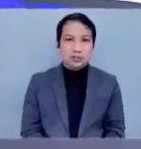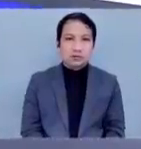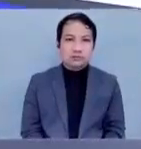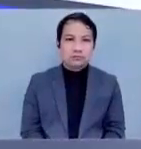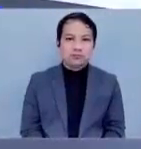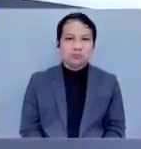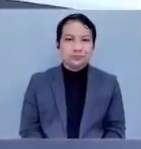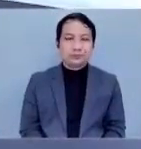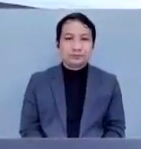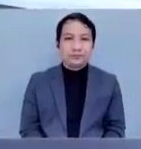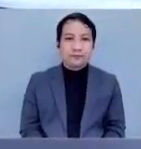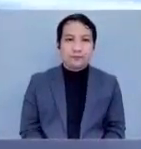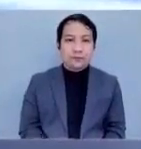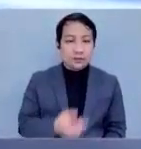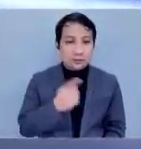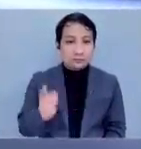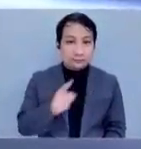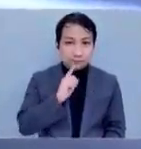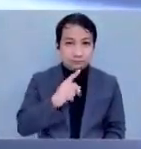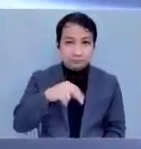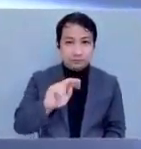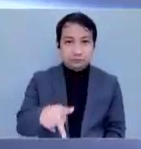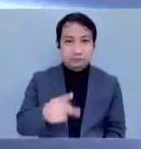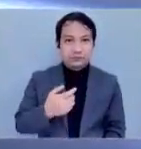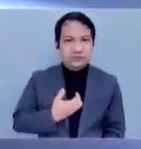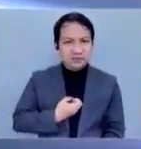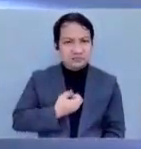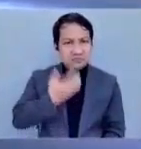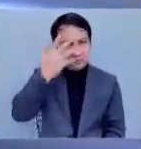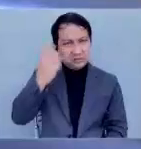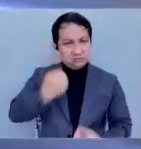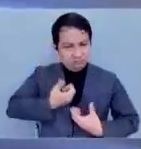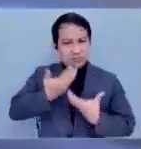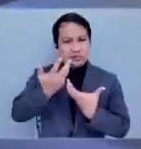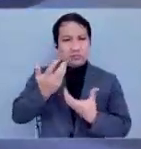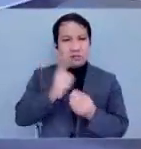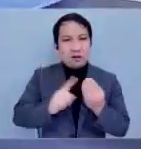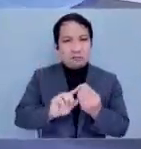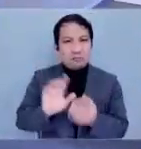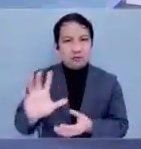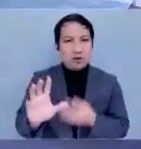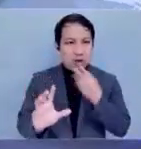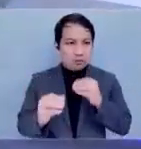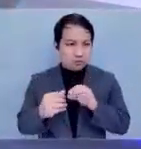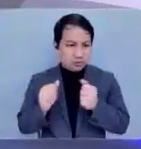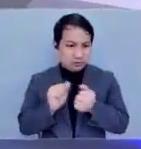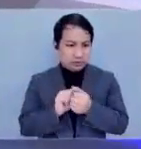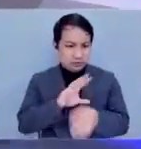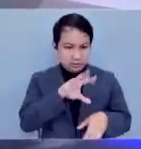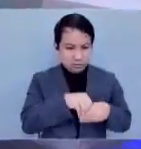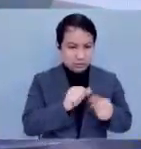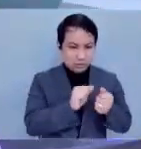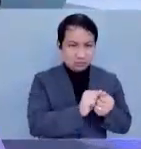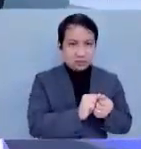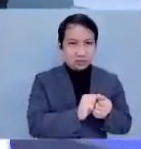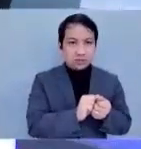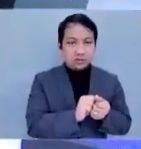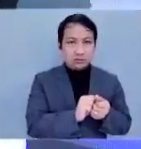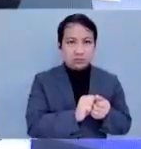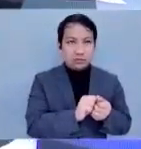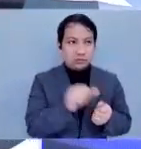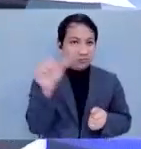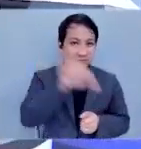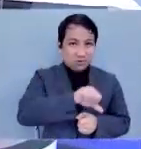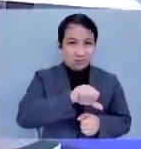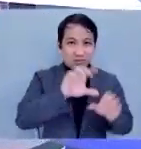Naglabas ng hinanakit si PNP Chief General Benjamin Acorda Jr. sa mga nagdadawit sa kanya sa may destabilization plot labang kay